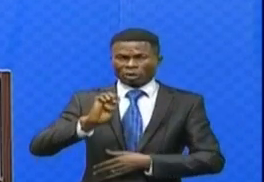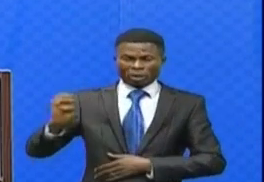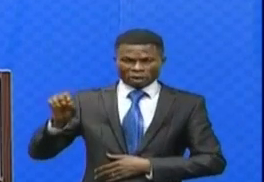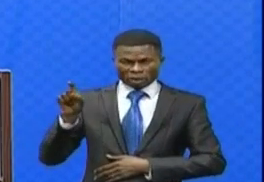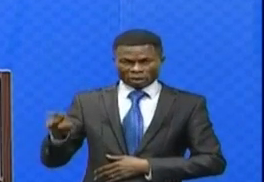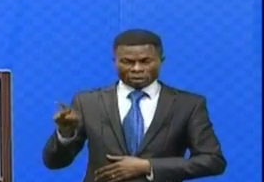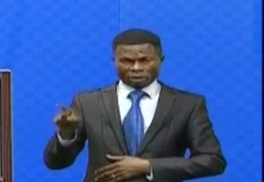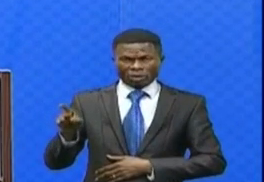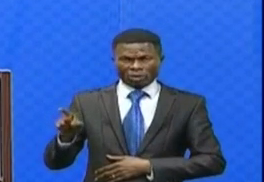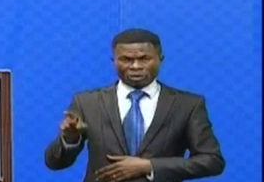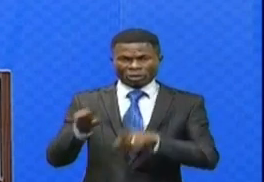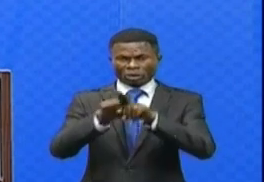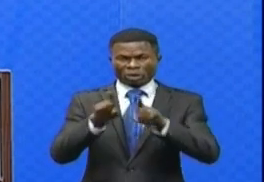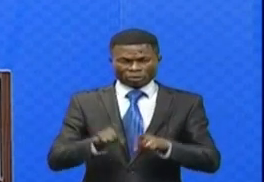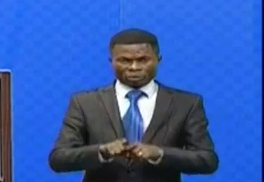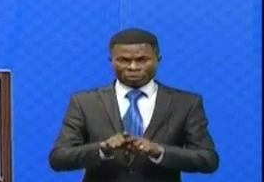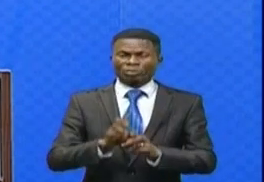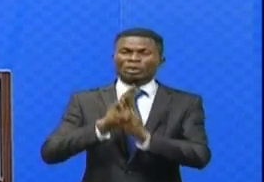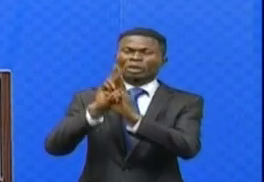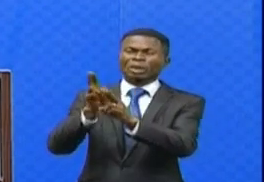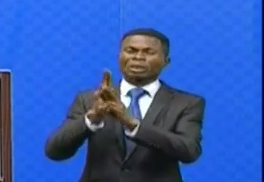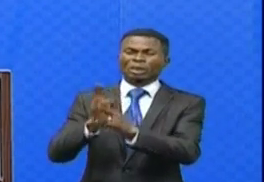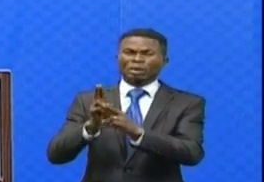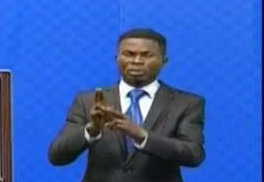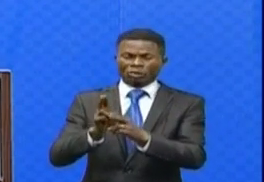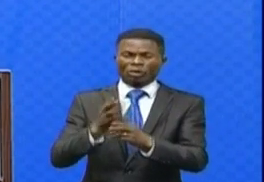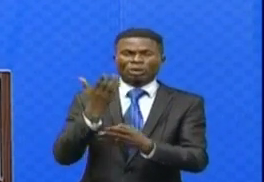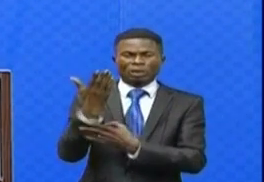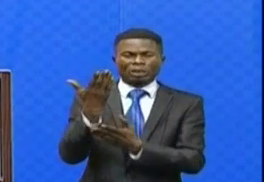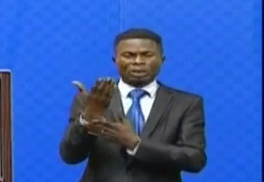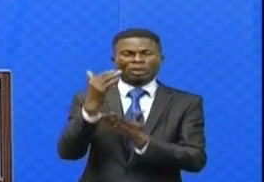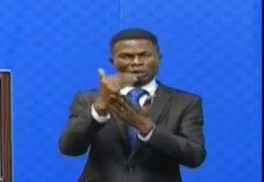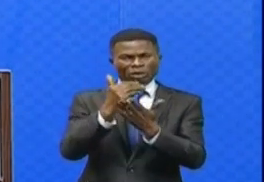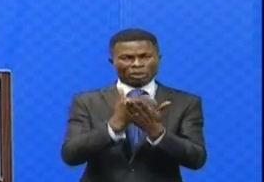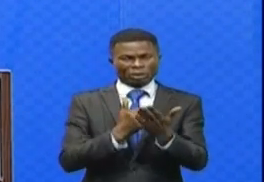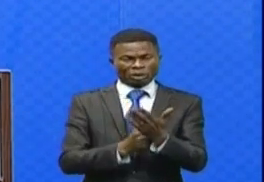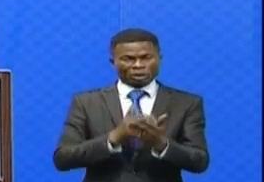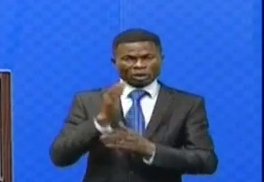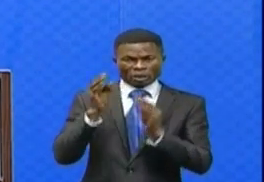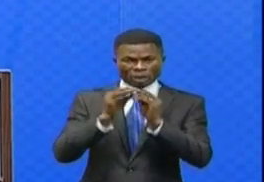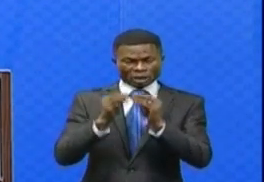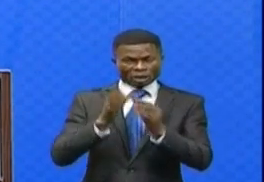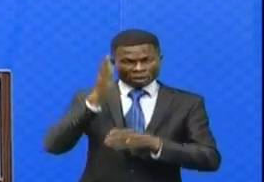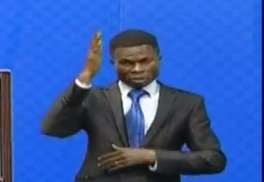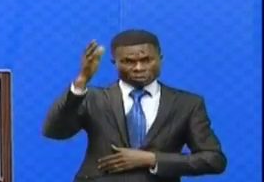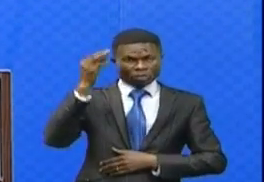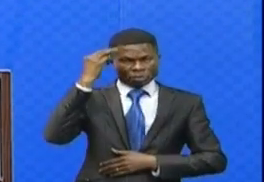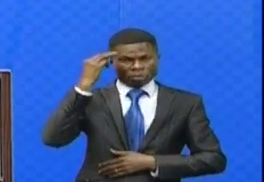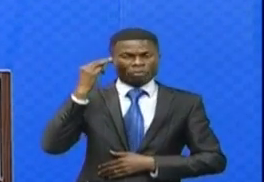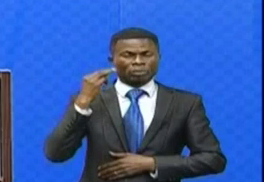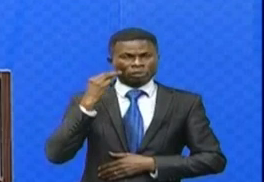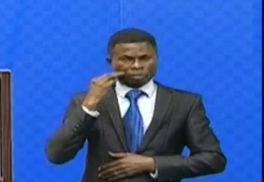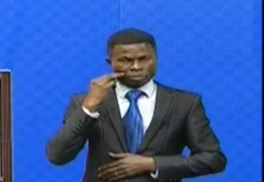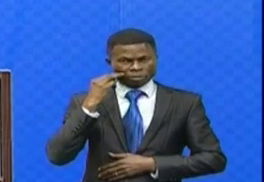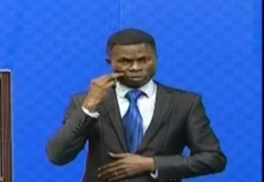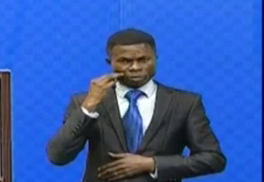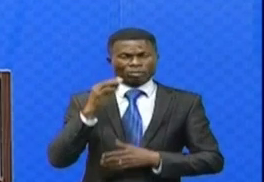et de les faire à part a sorti des recommandations lors du prochain conseil des ministres en